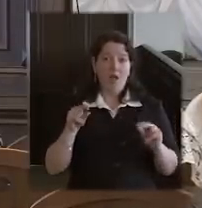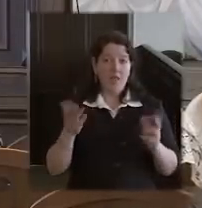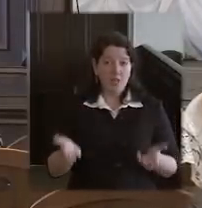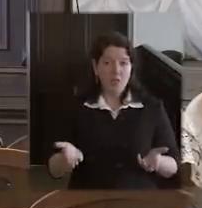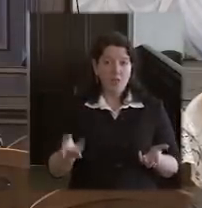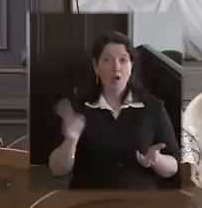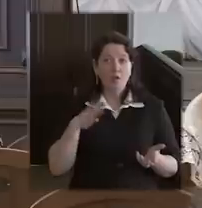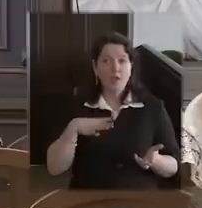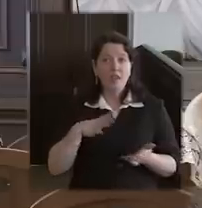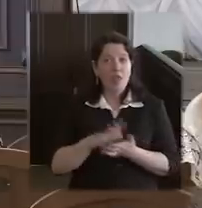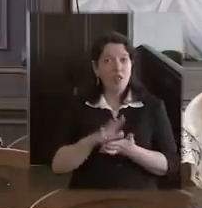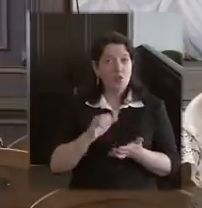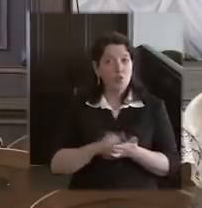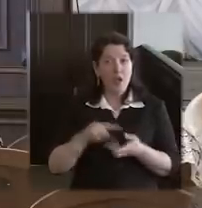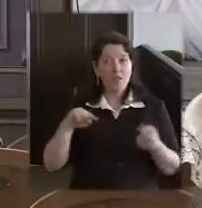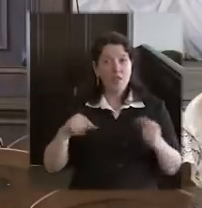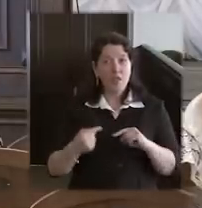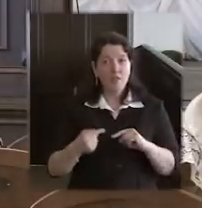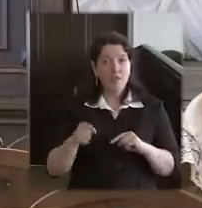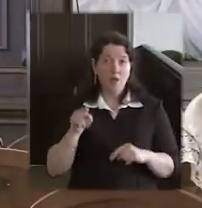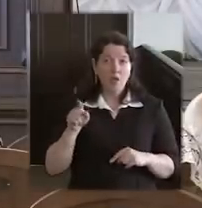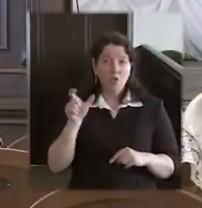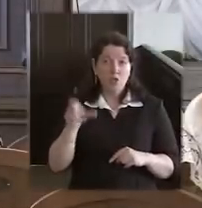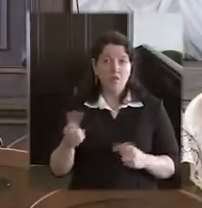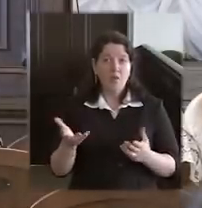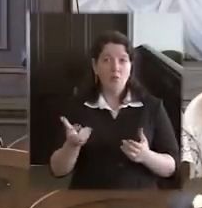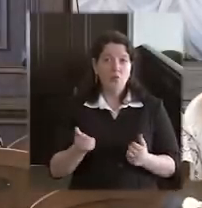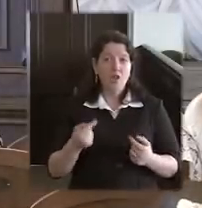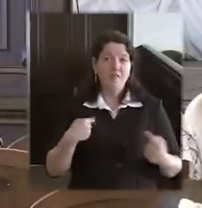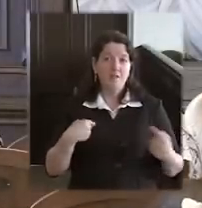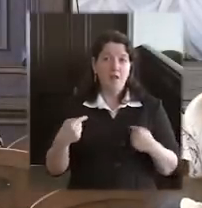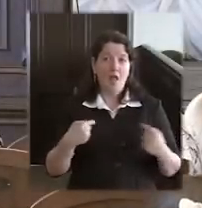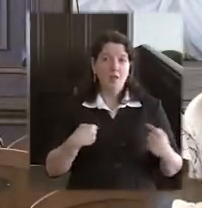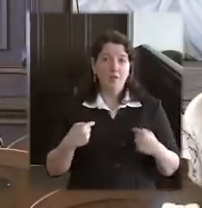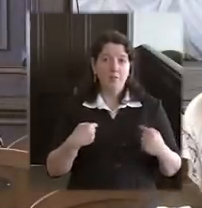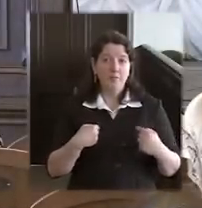он нарушает их волю, он страдает.